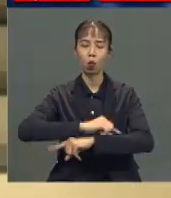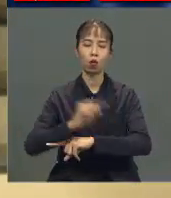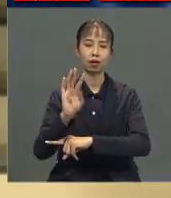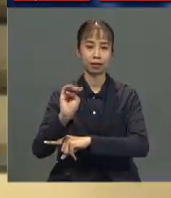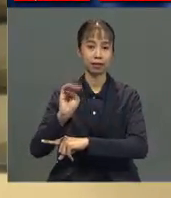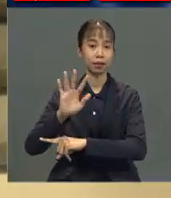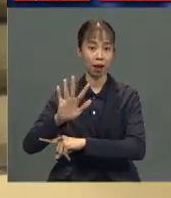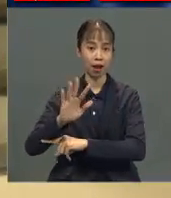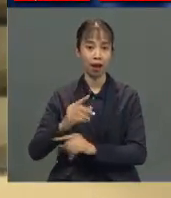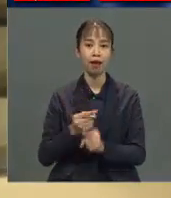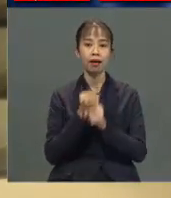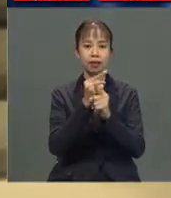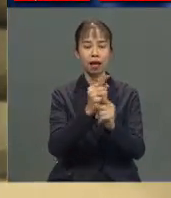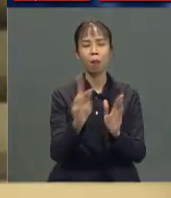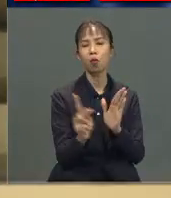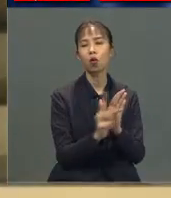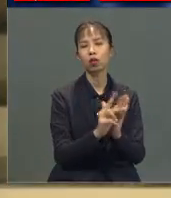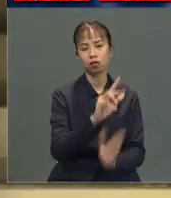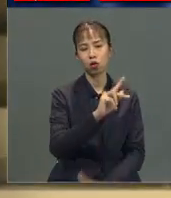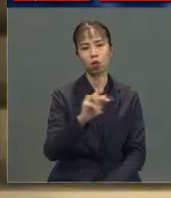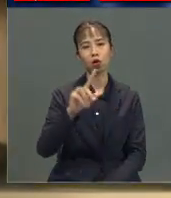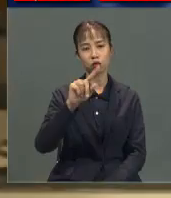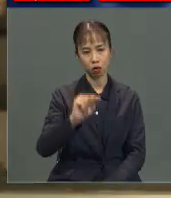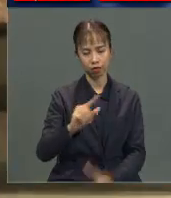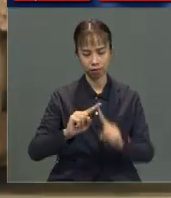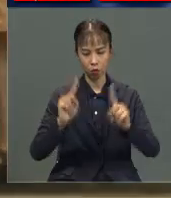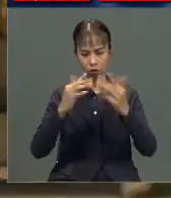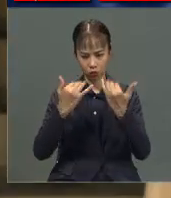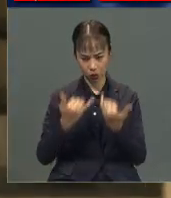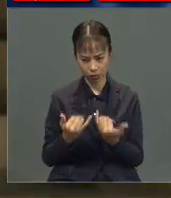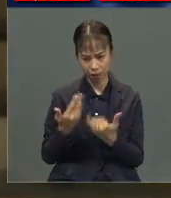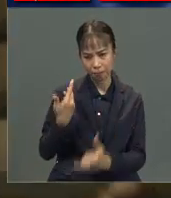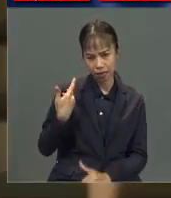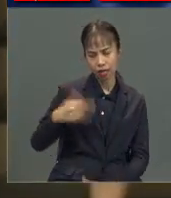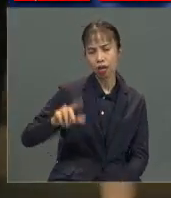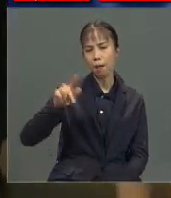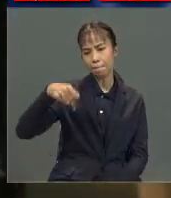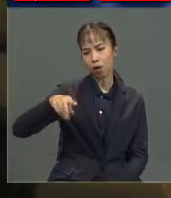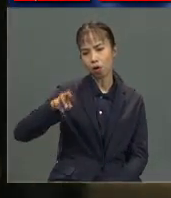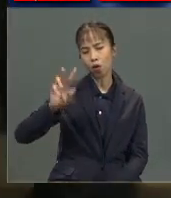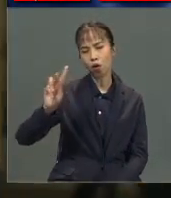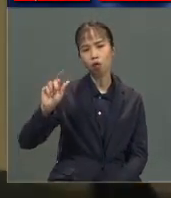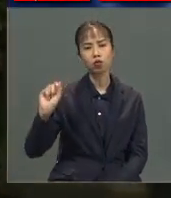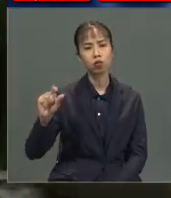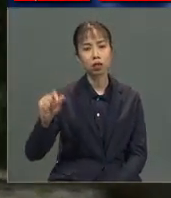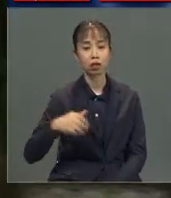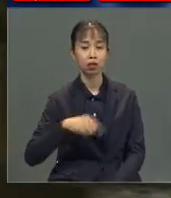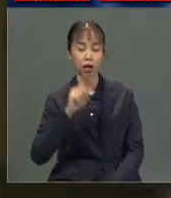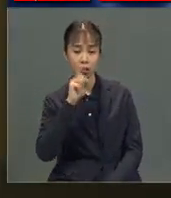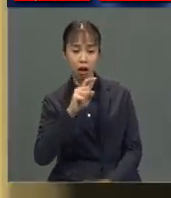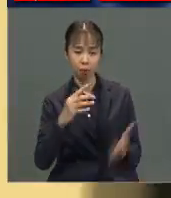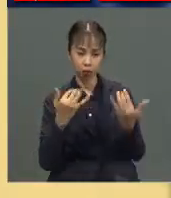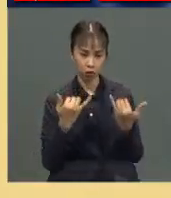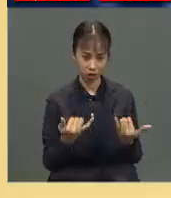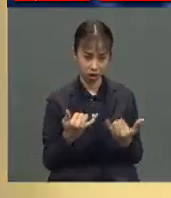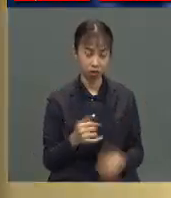45วันตามระเบียบของกกต.แต่ในช่วงนี้เนื่องจากมีการประกาศพ.ร.ก.ฉุกเฉินก็เลยมีการตั้งคำถามว่าแล้วแบบ